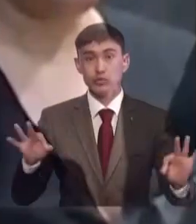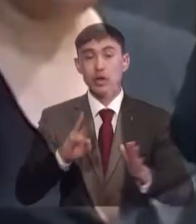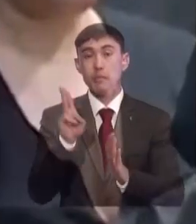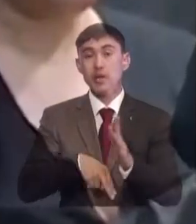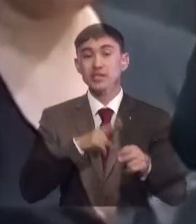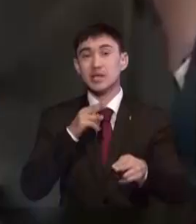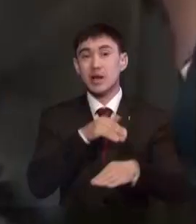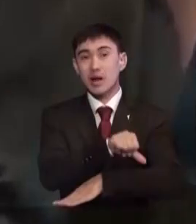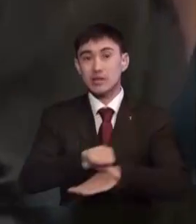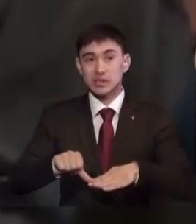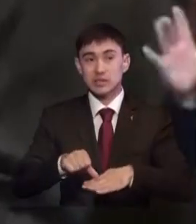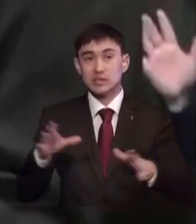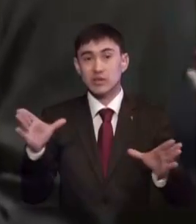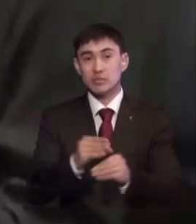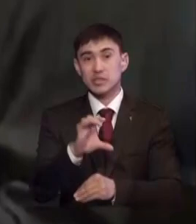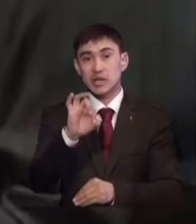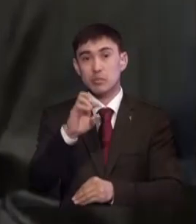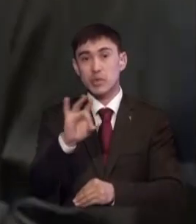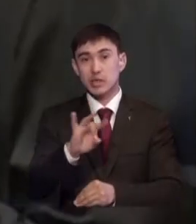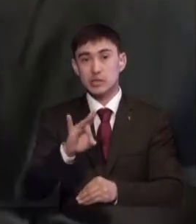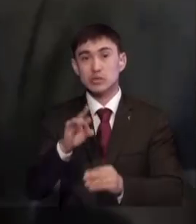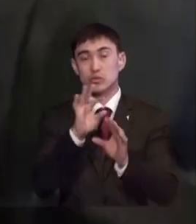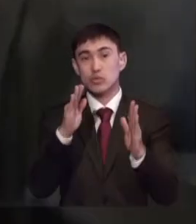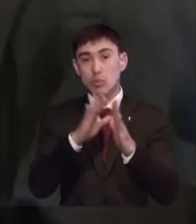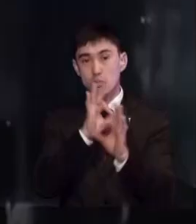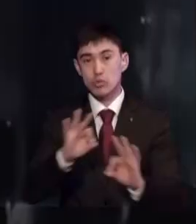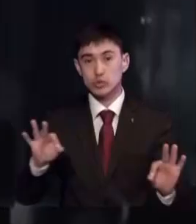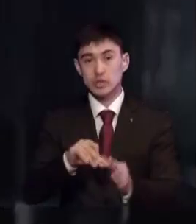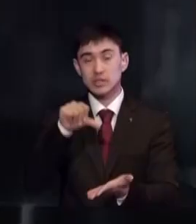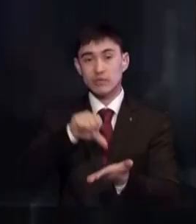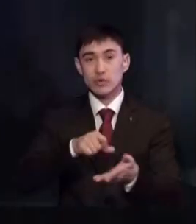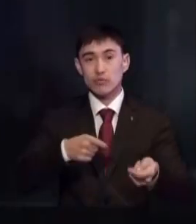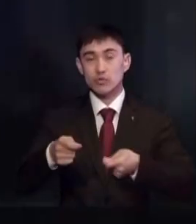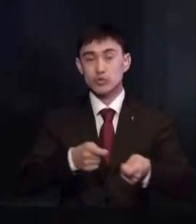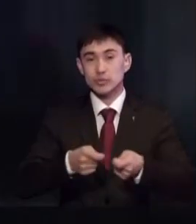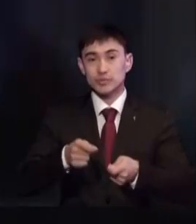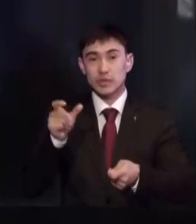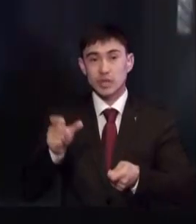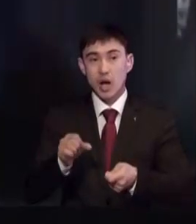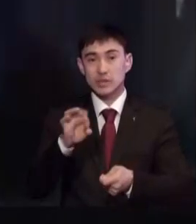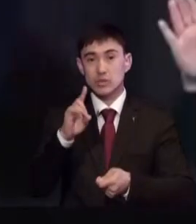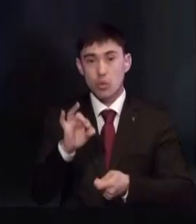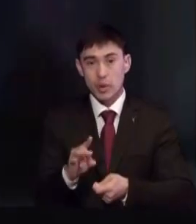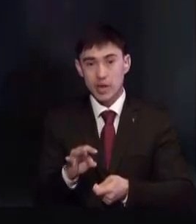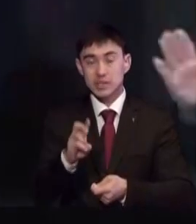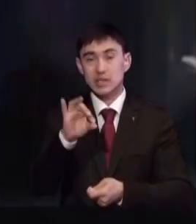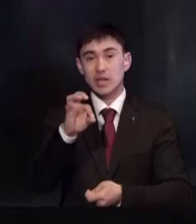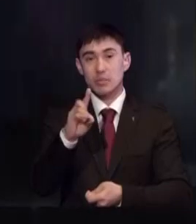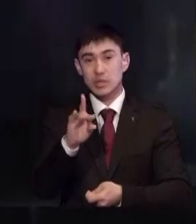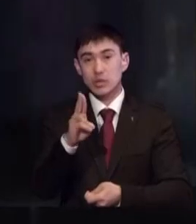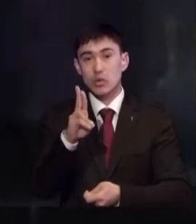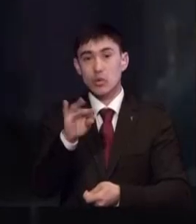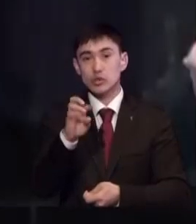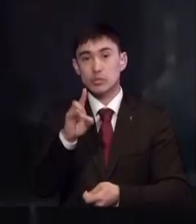границ» совместно с Санкт-Петербургским домом музыки. На сцене выступили ведущие солисты «Астана опера» Салтанат Ахметовой и